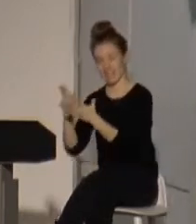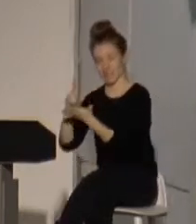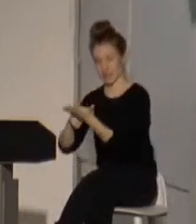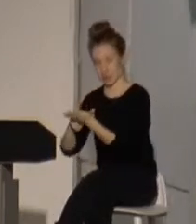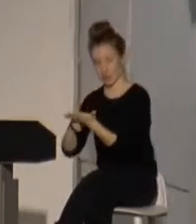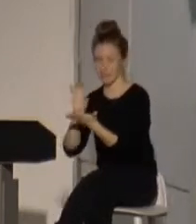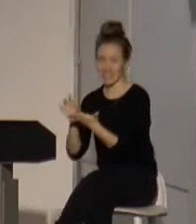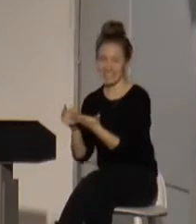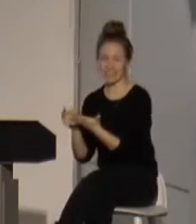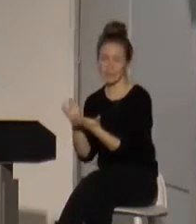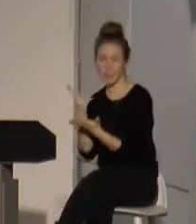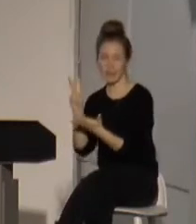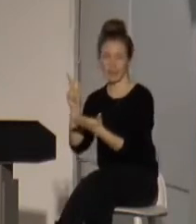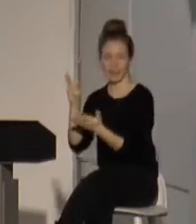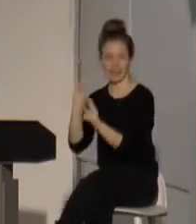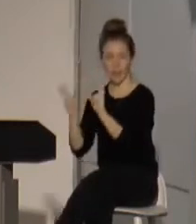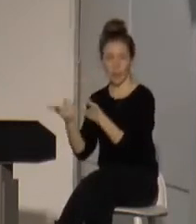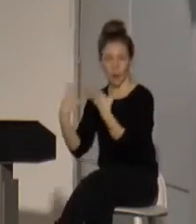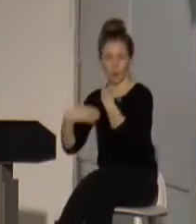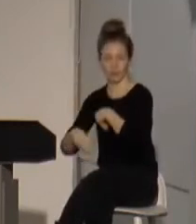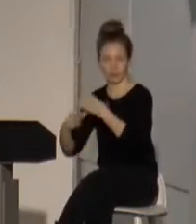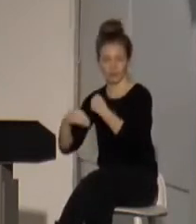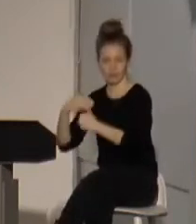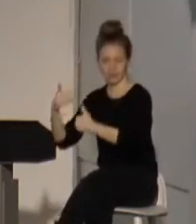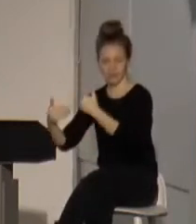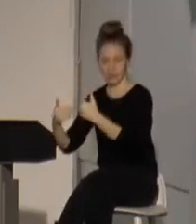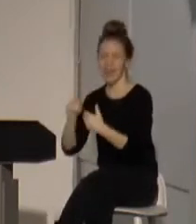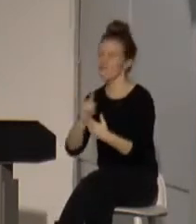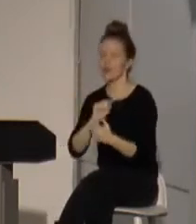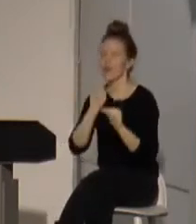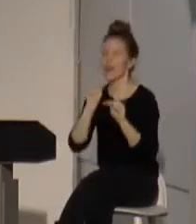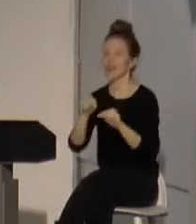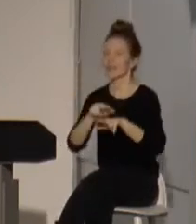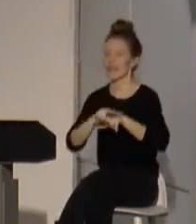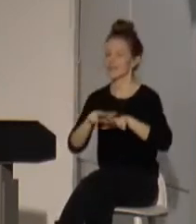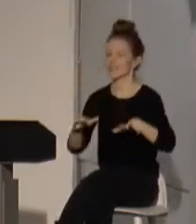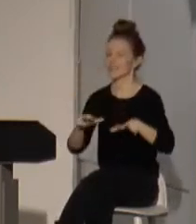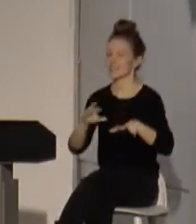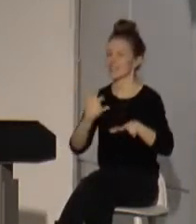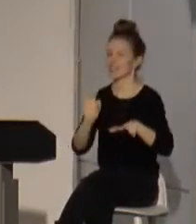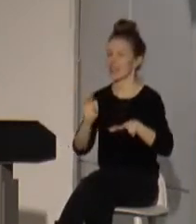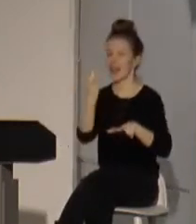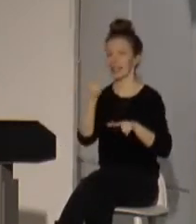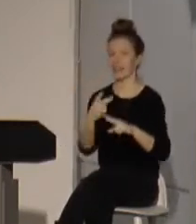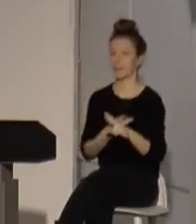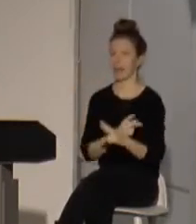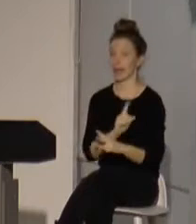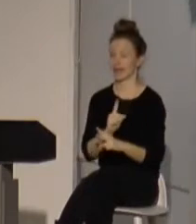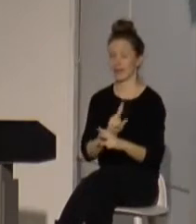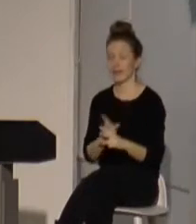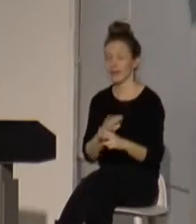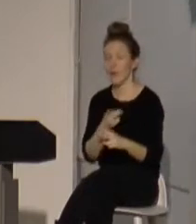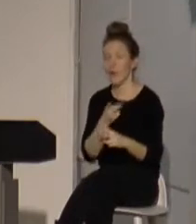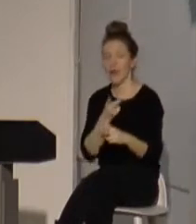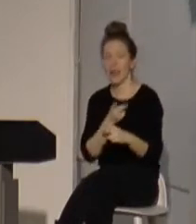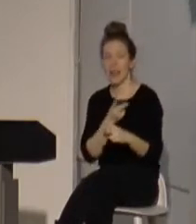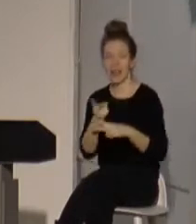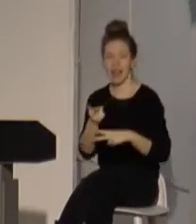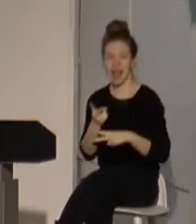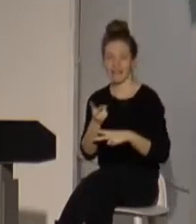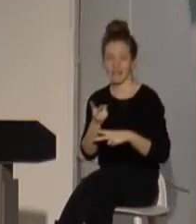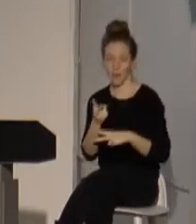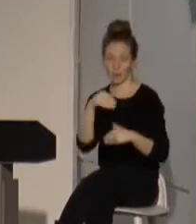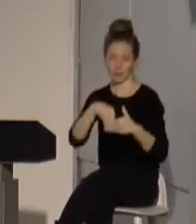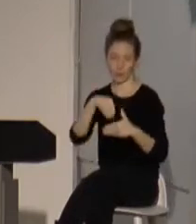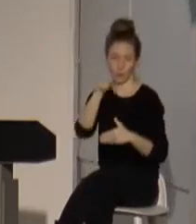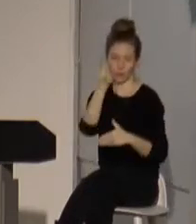לרכוש יותר יכולות, אבל לא להגיע למצב של האדם הרגיל, לא לעבור כנורמלי, עדיין